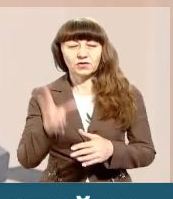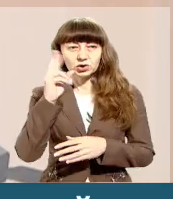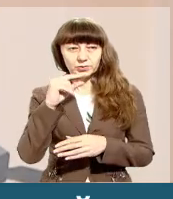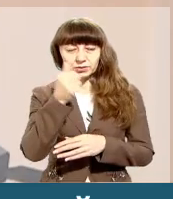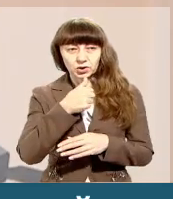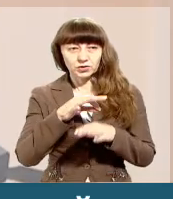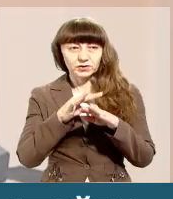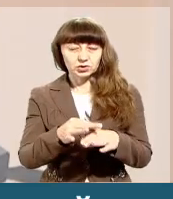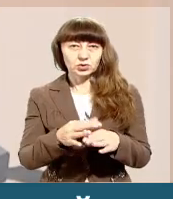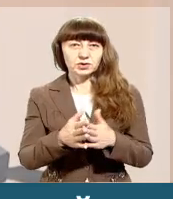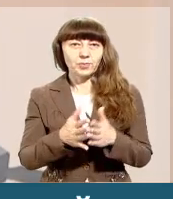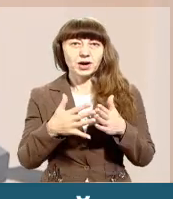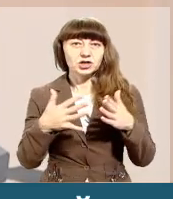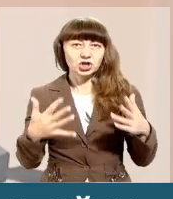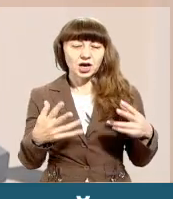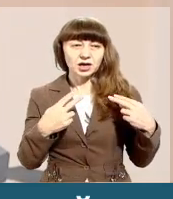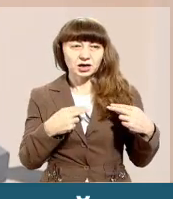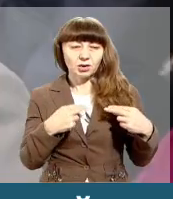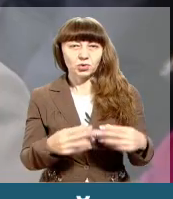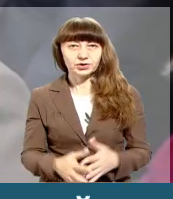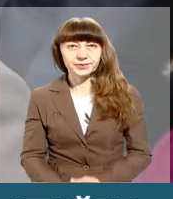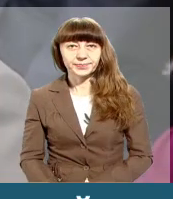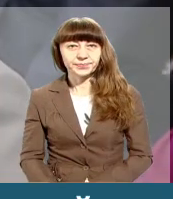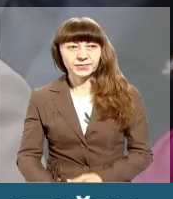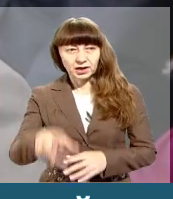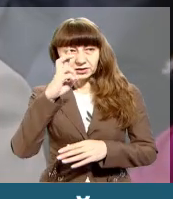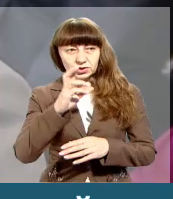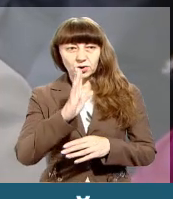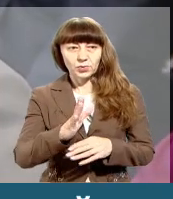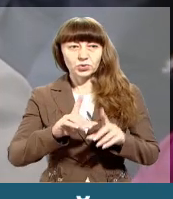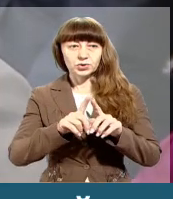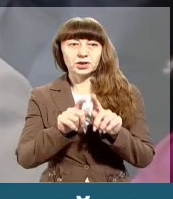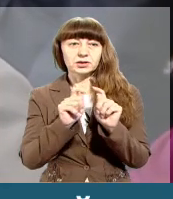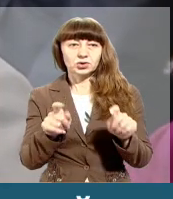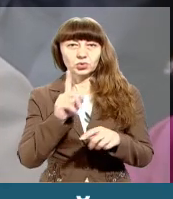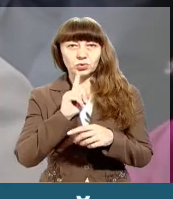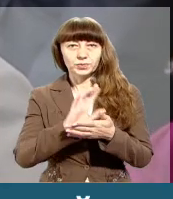даму үшін жайлы жағдайлар жасала бермек. Бейбіт Нұрмұханов, Радион Бабиш, Қостанай телеарнасы.